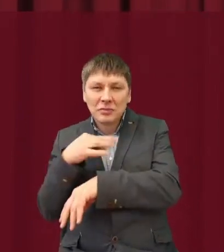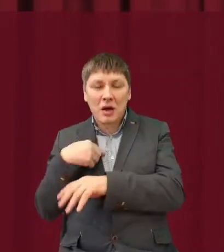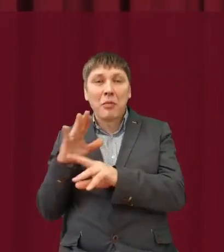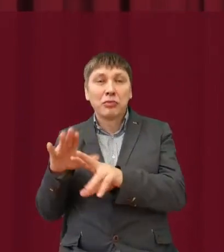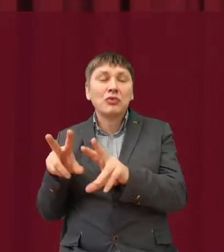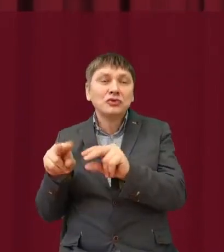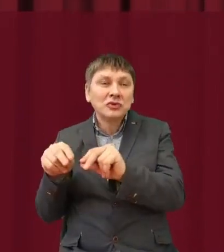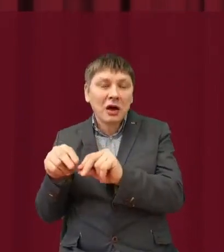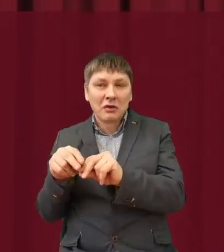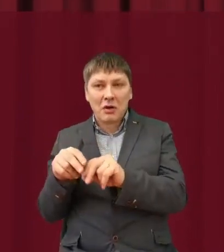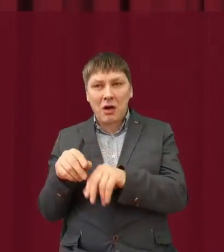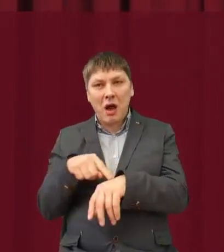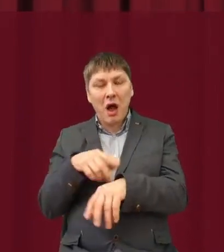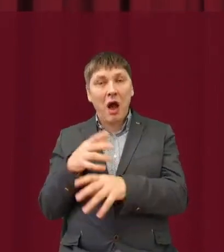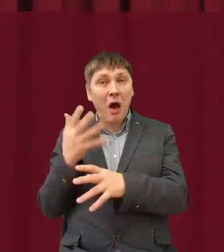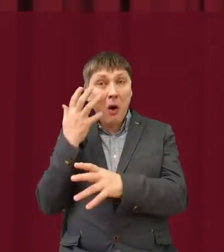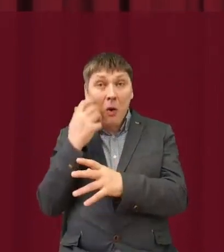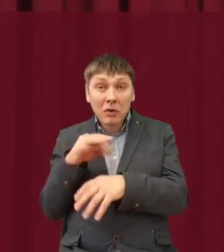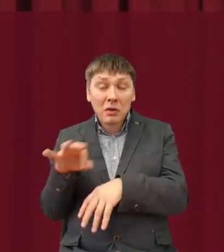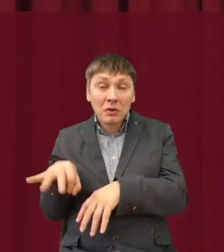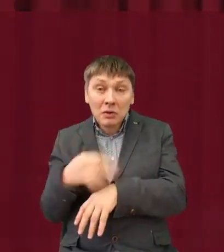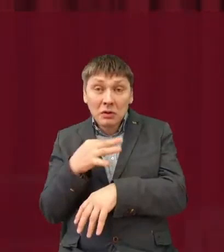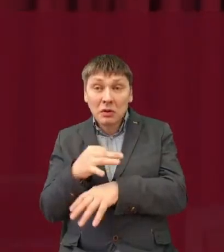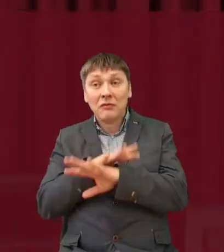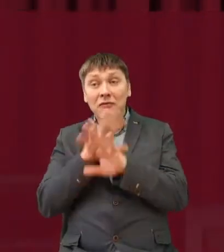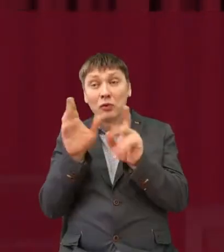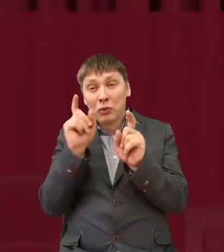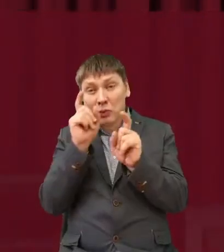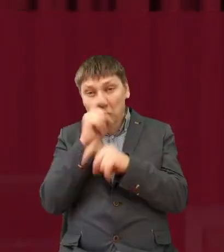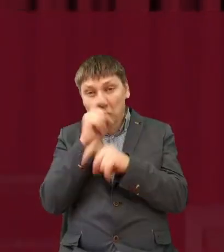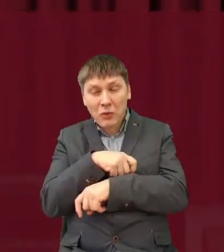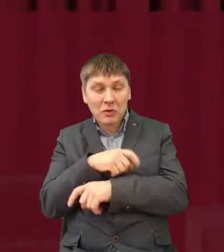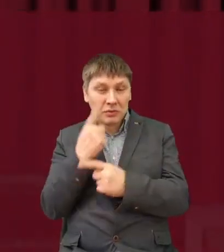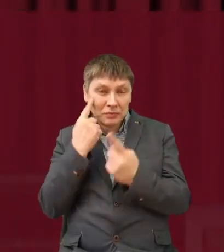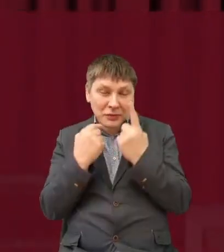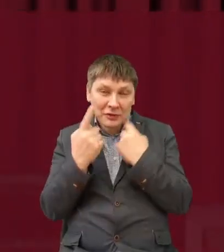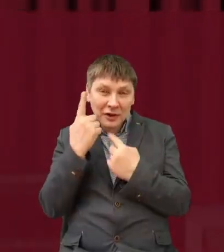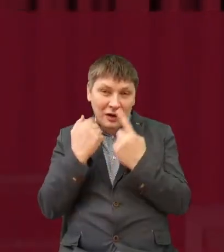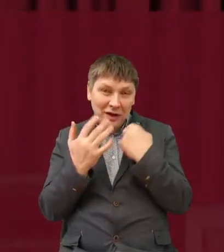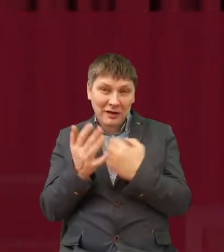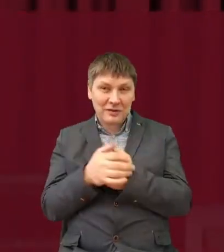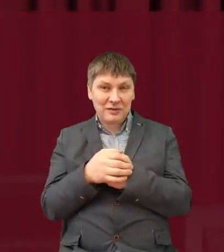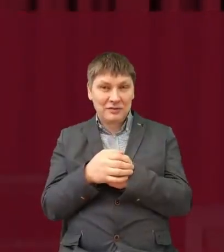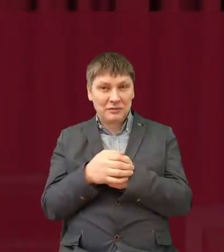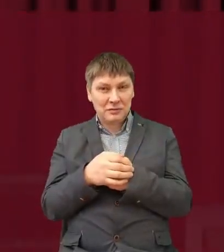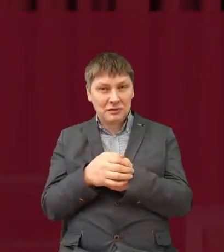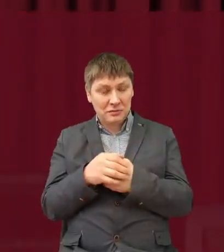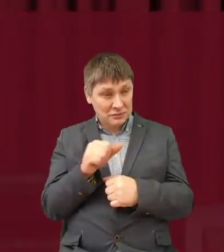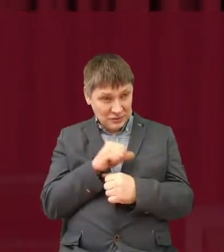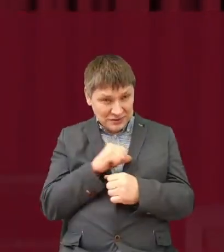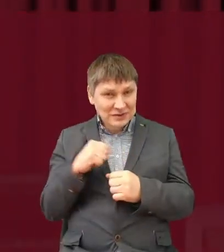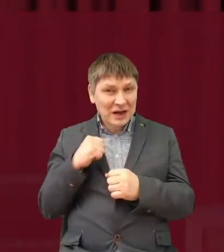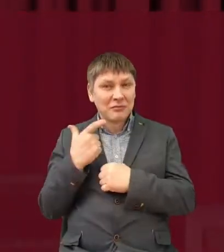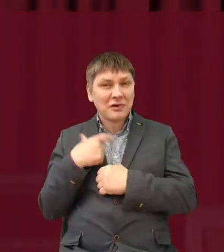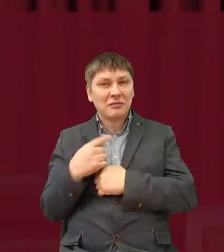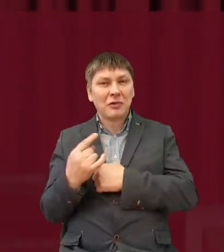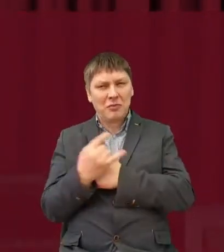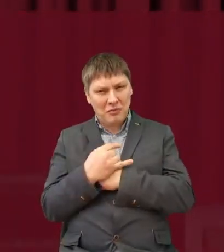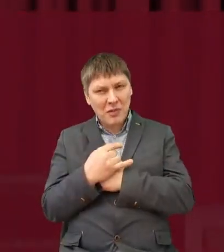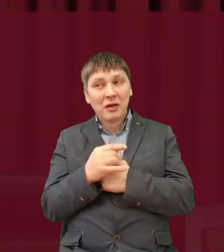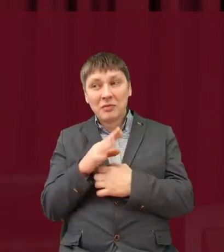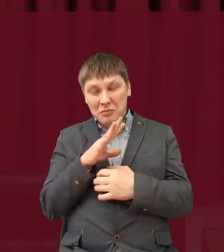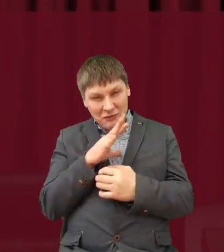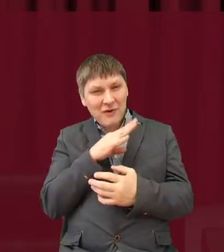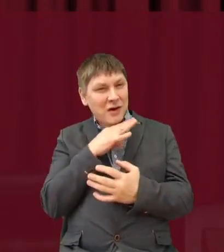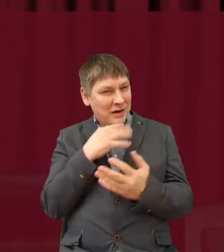он Горько разочаровывается Впрочем я не буду касаться вот разных форм самообмана много можно было бы